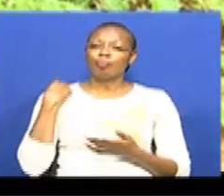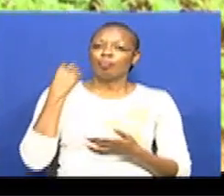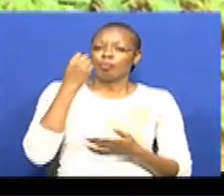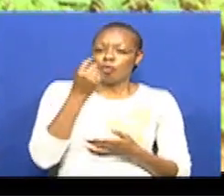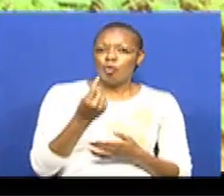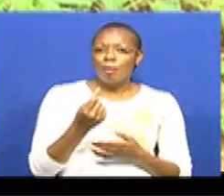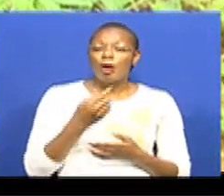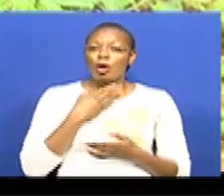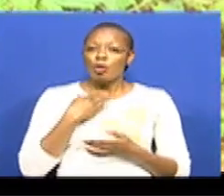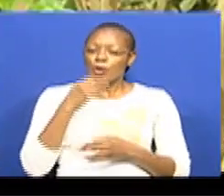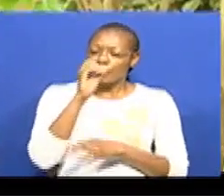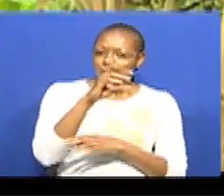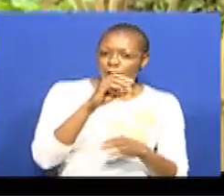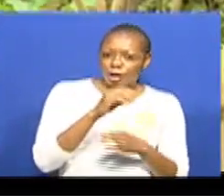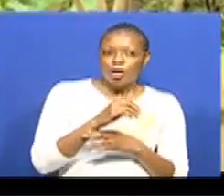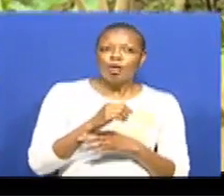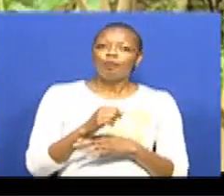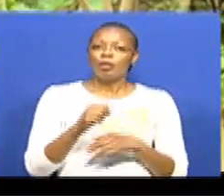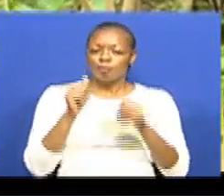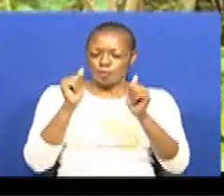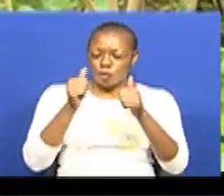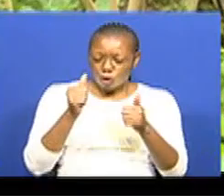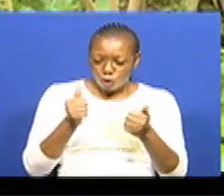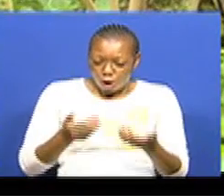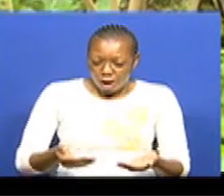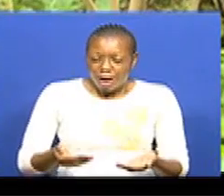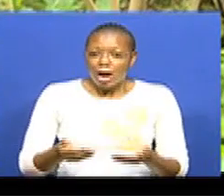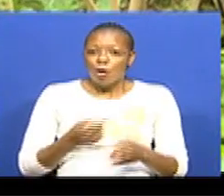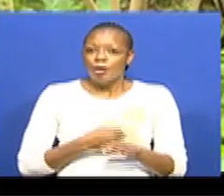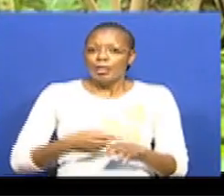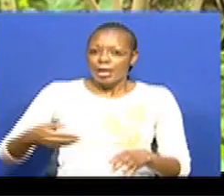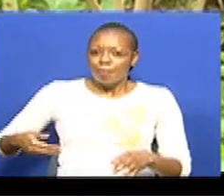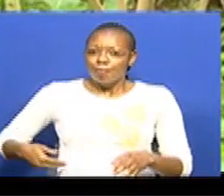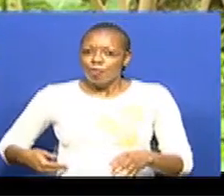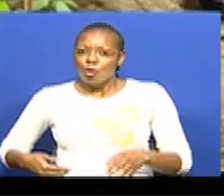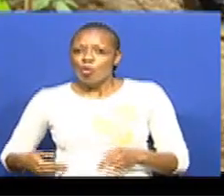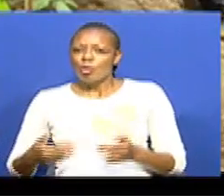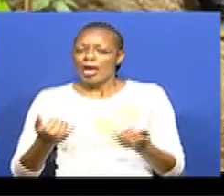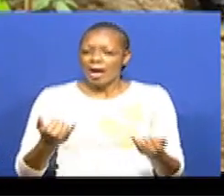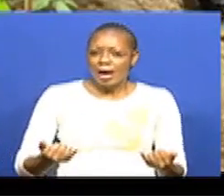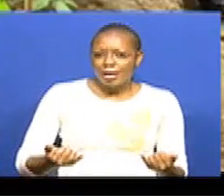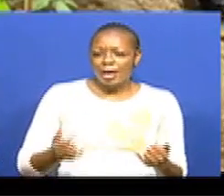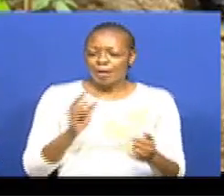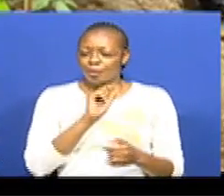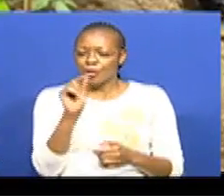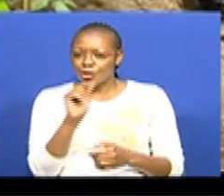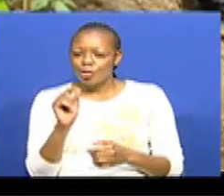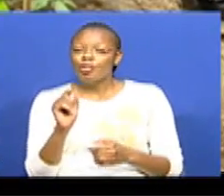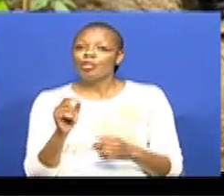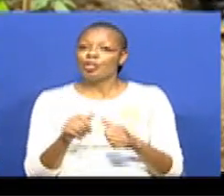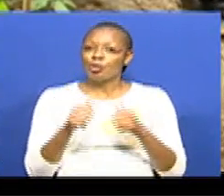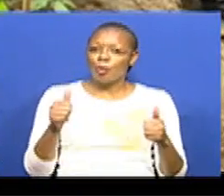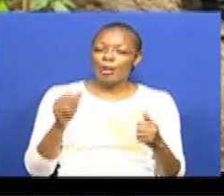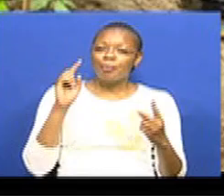wakati ujao, ni vyema kuwafunza tangu wangali wadogo. Tulikutana na Grace na ndugu zake hapa Uthiru, na